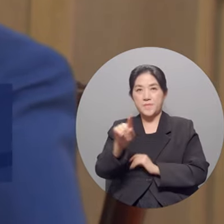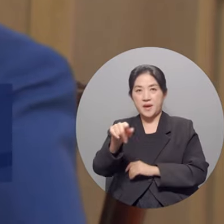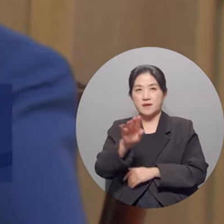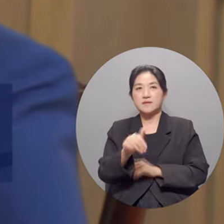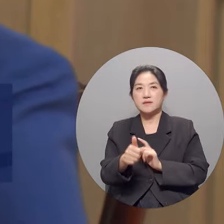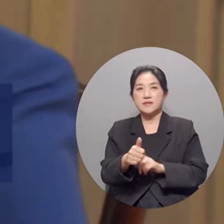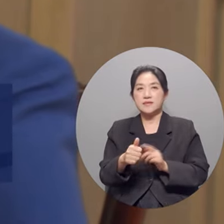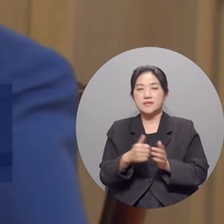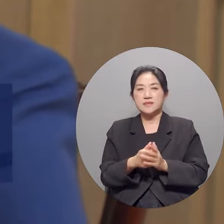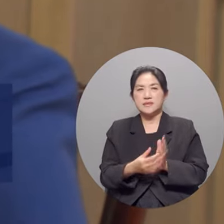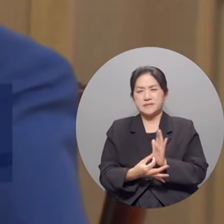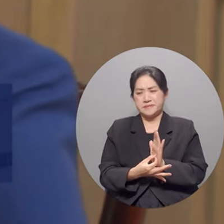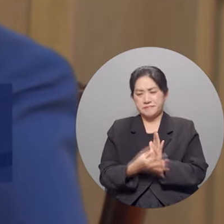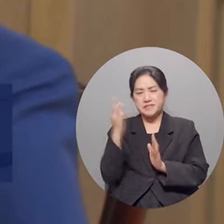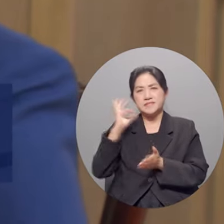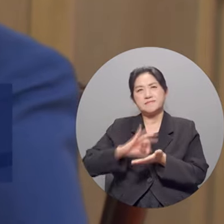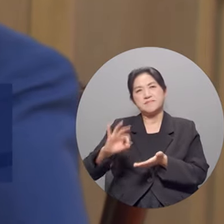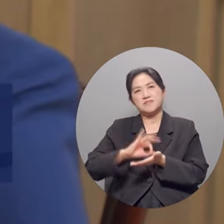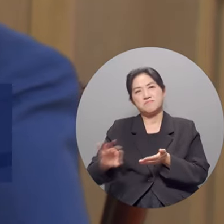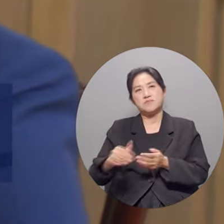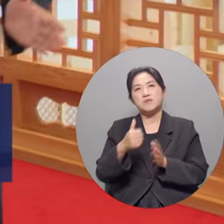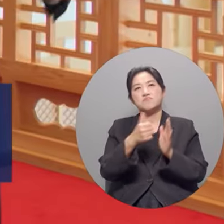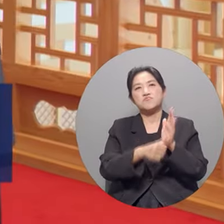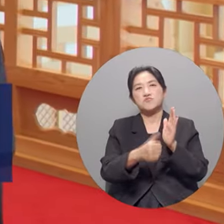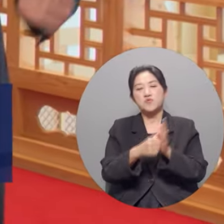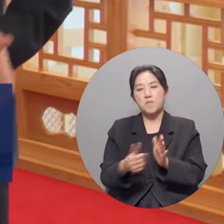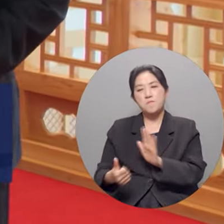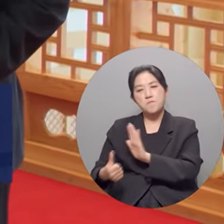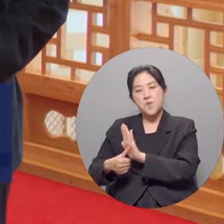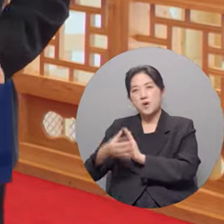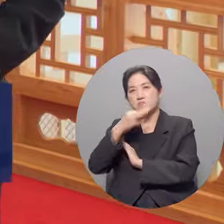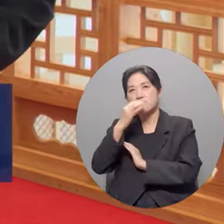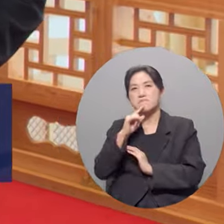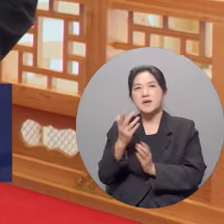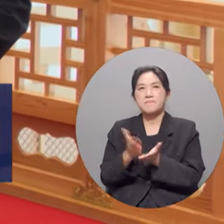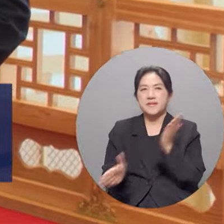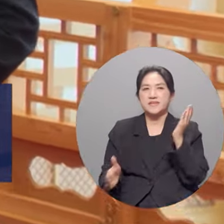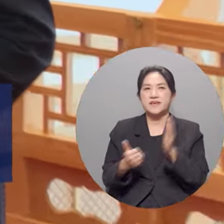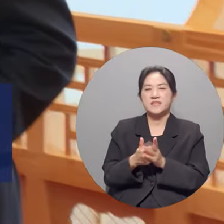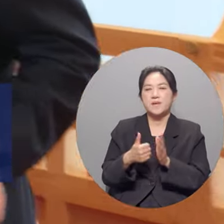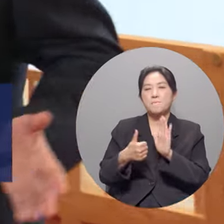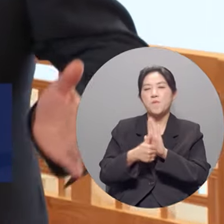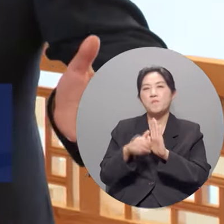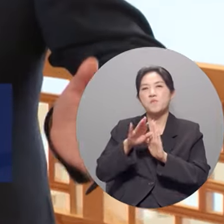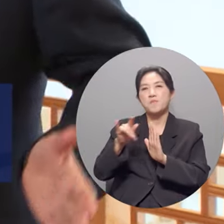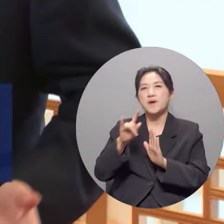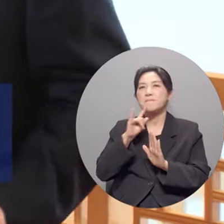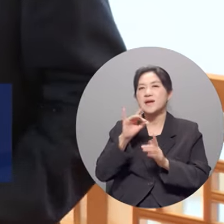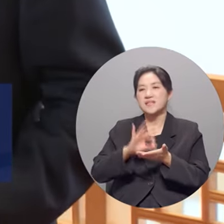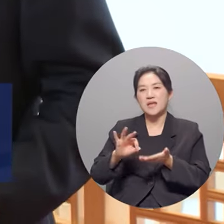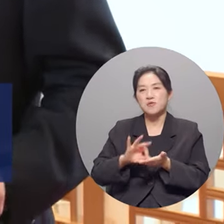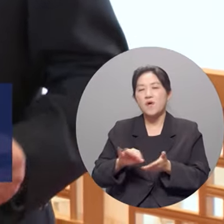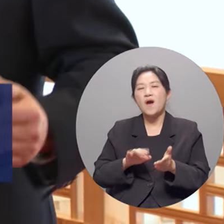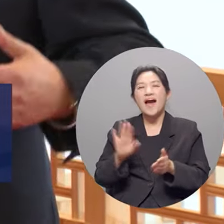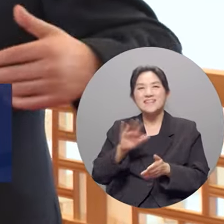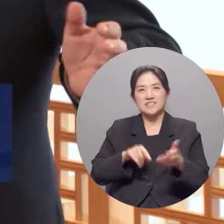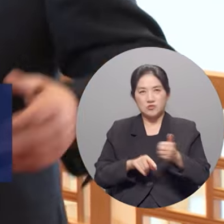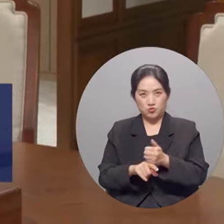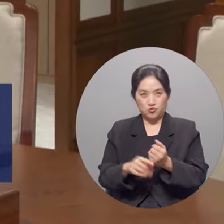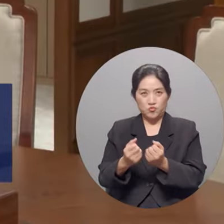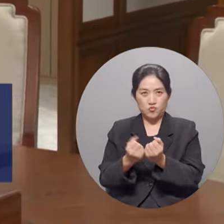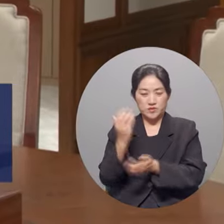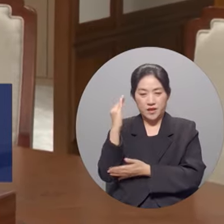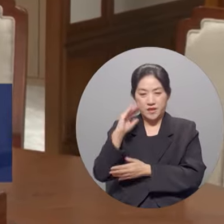사치품을 명품이라 부르는게 부적절해서 명품 백이란 표현을 쓰지 않은 것이라고 해명했습니다